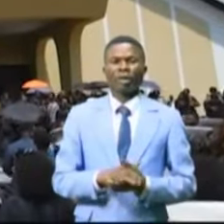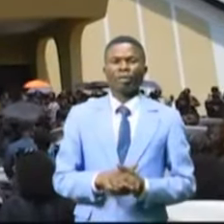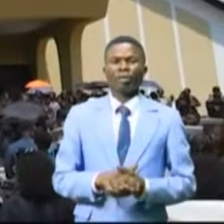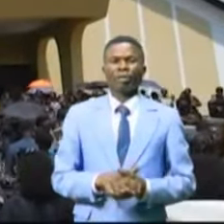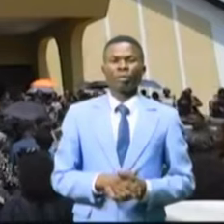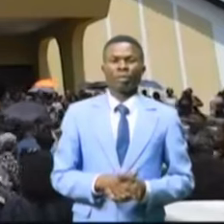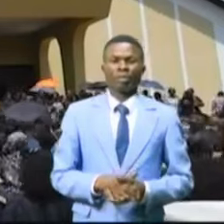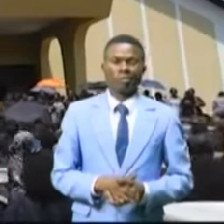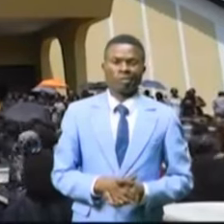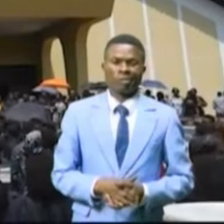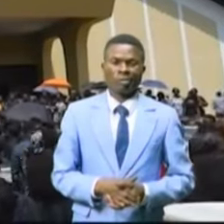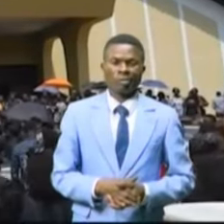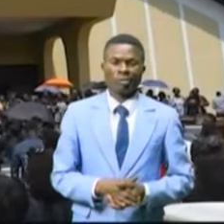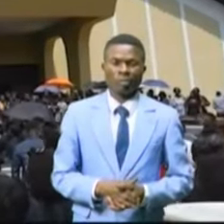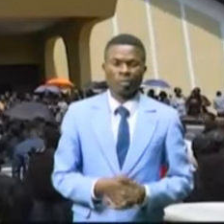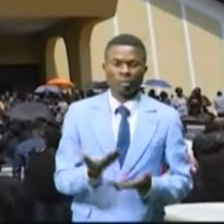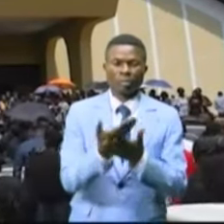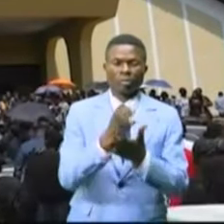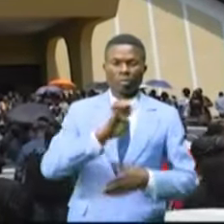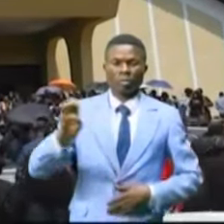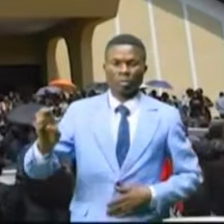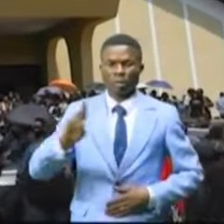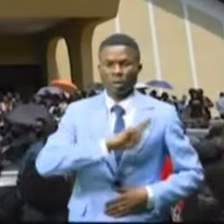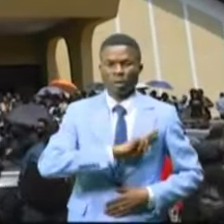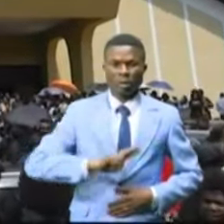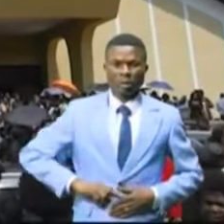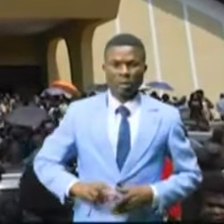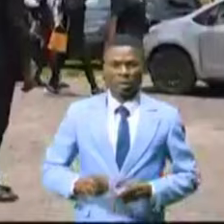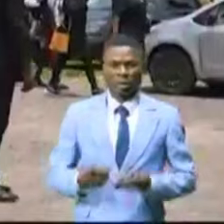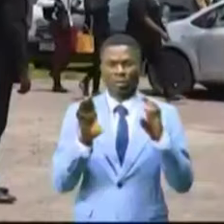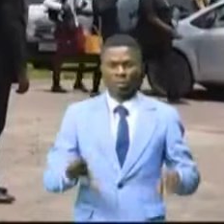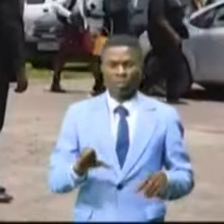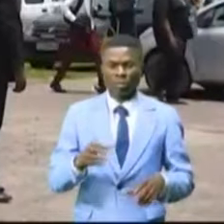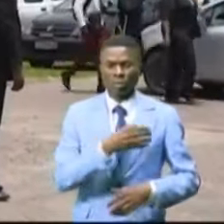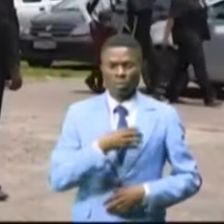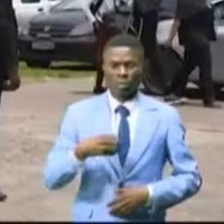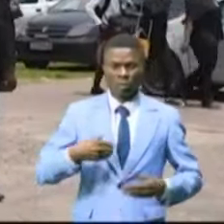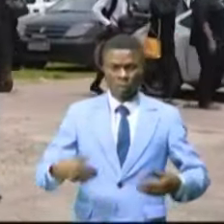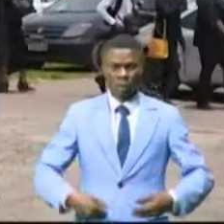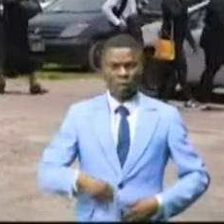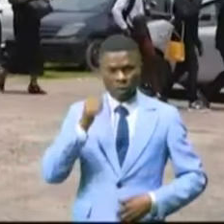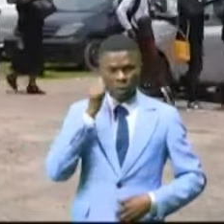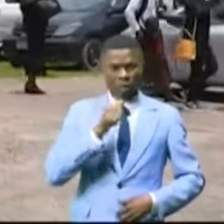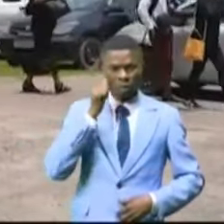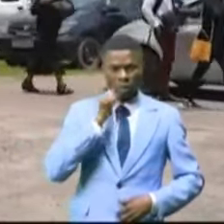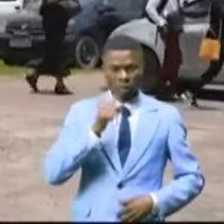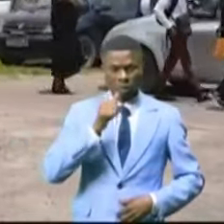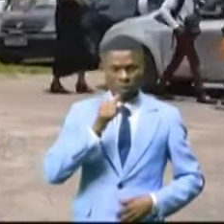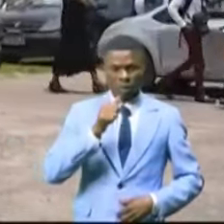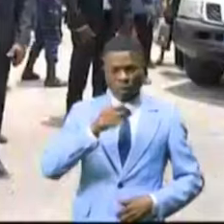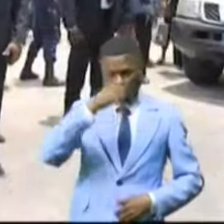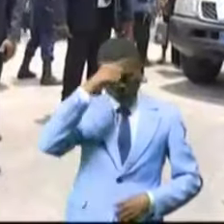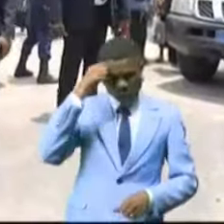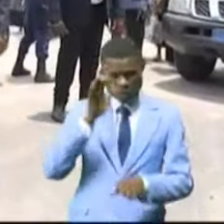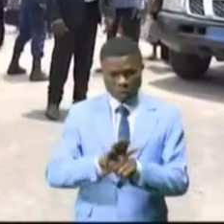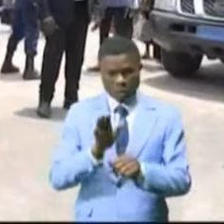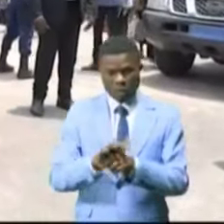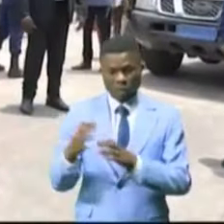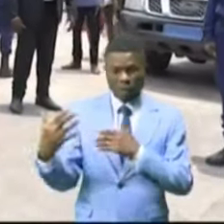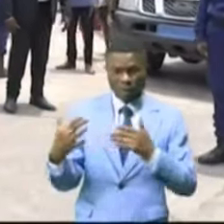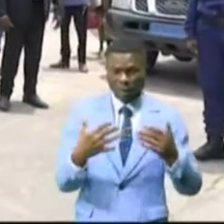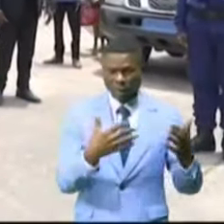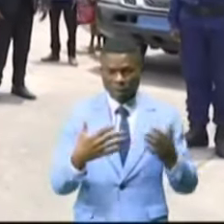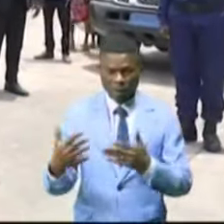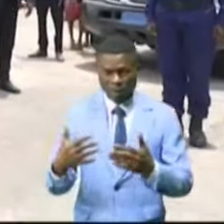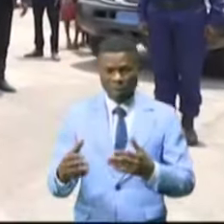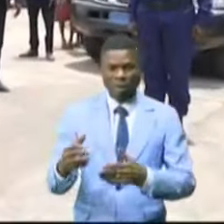Placé dans le contexte de la guerre dans l'Est de la République démocratique du Congo, où la femme et la jeune fille payent un lourd tribut face aux atrocités,